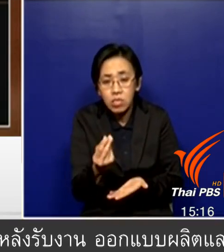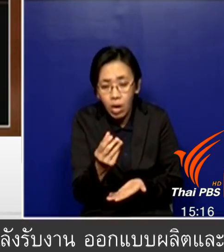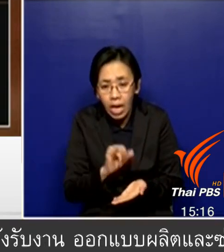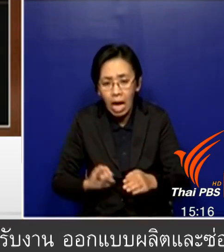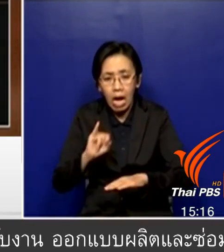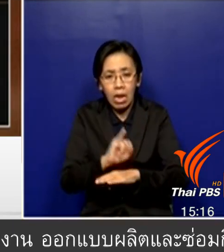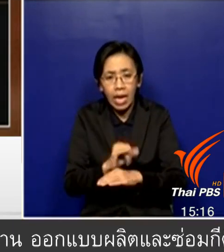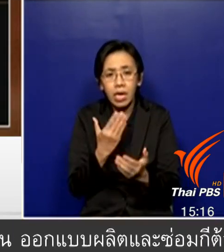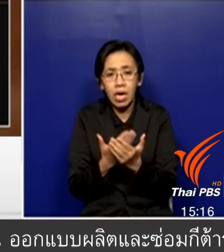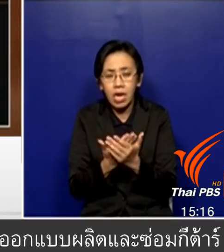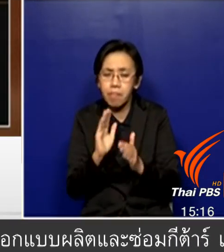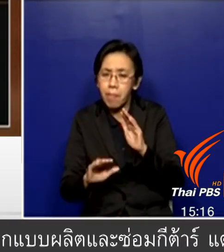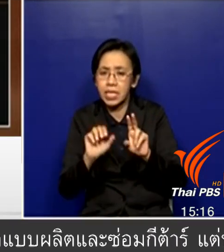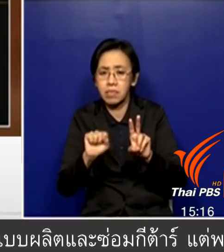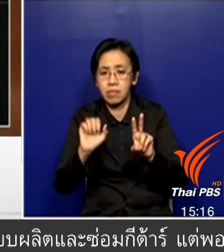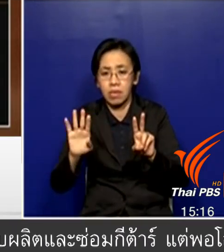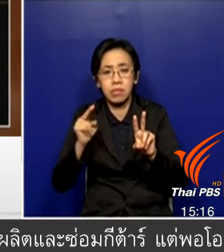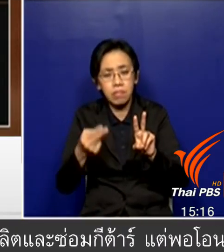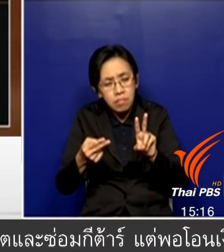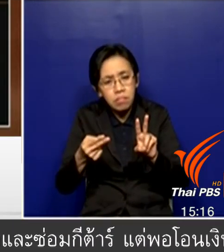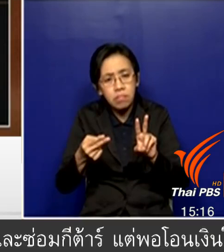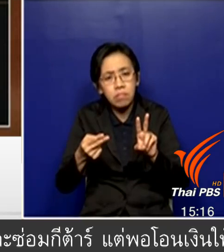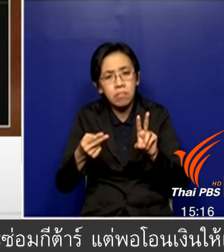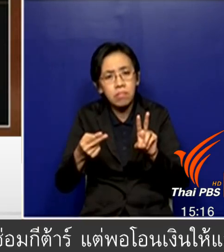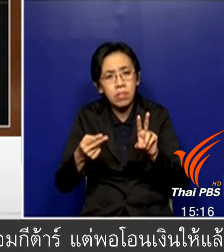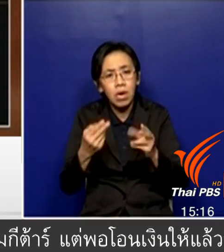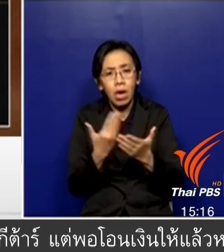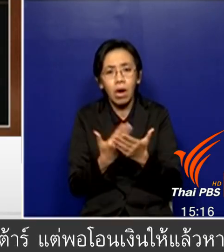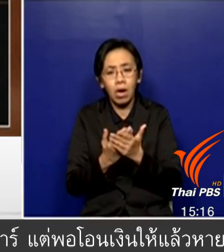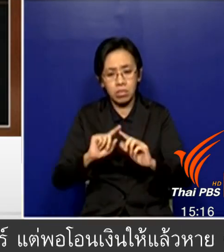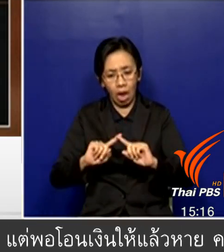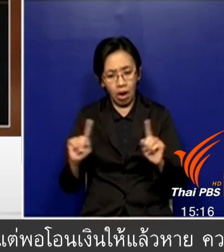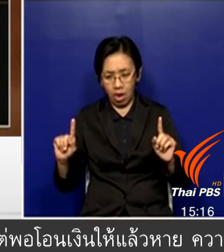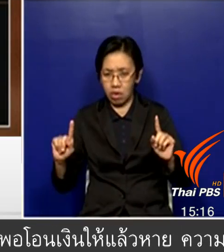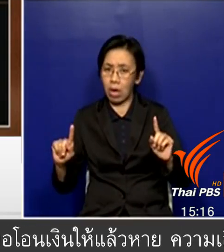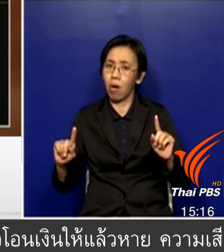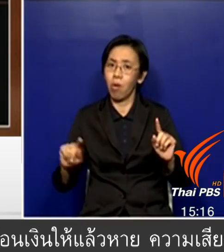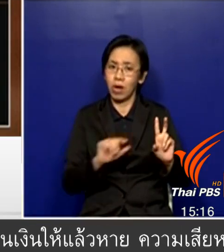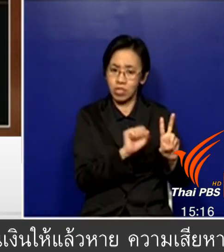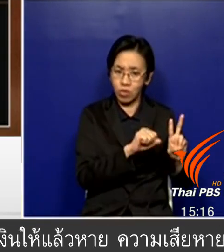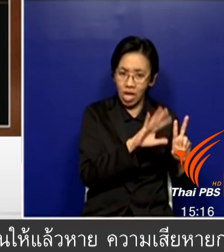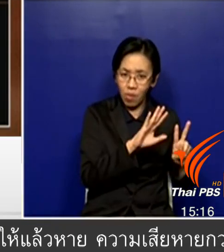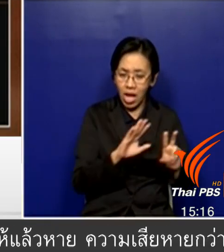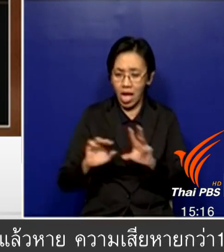2,40 บาทต่อไ่เทานั้นราคาต่างกนเกินเท่าตัวนะครท่ประทาน